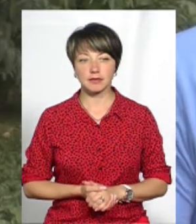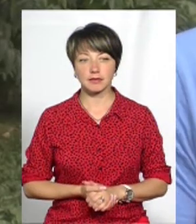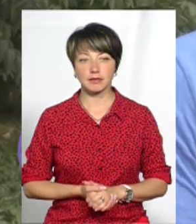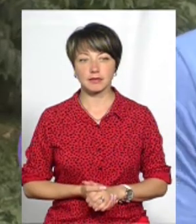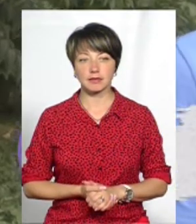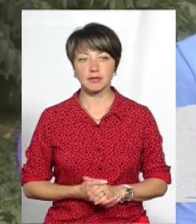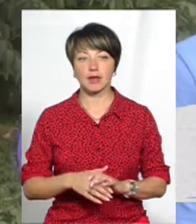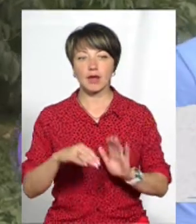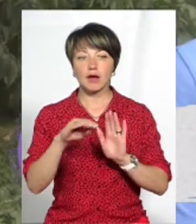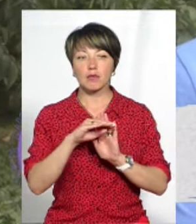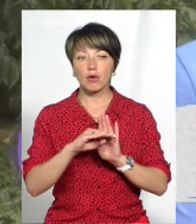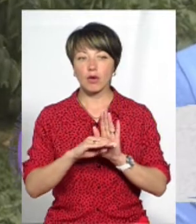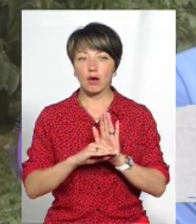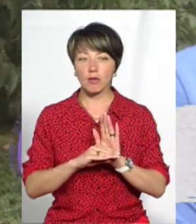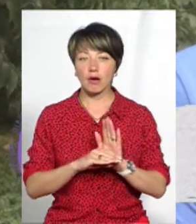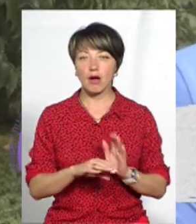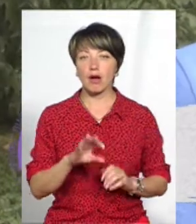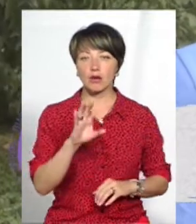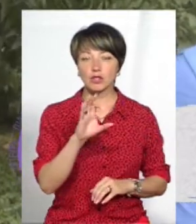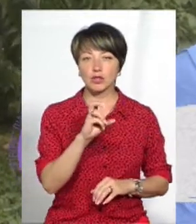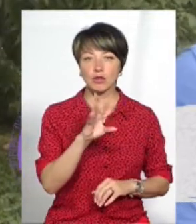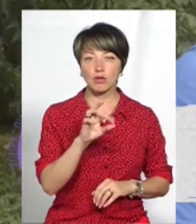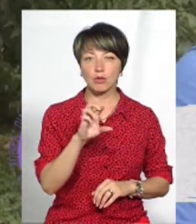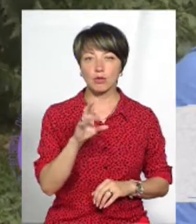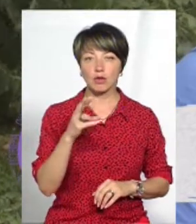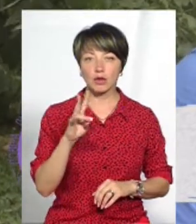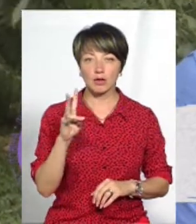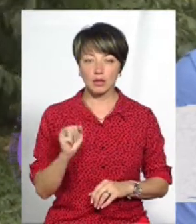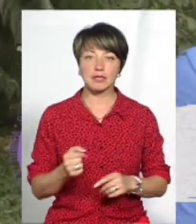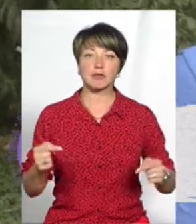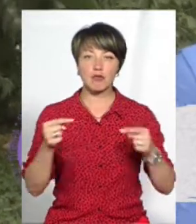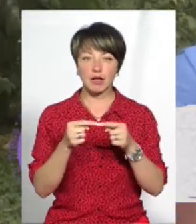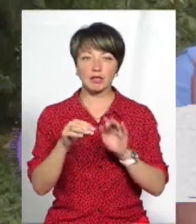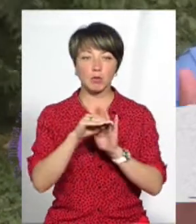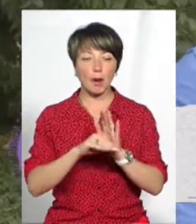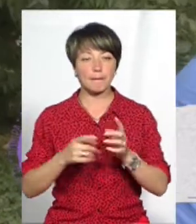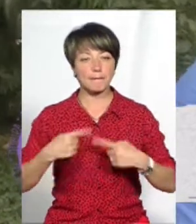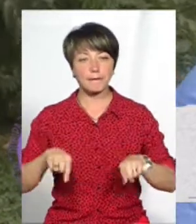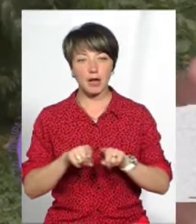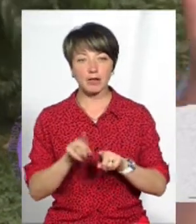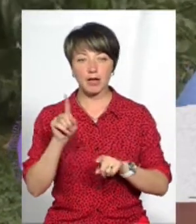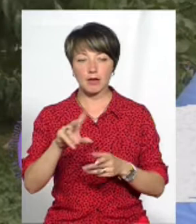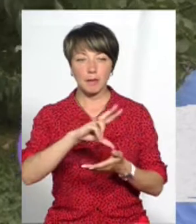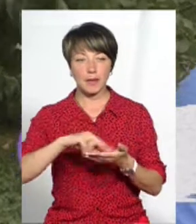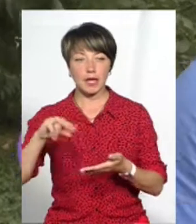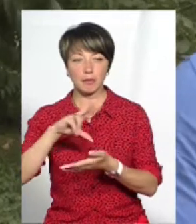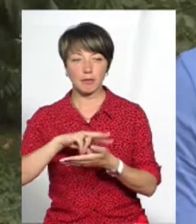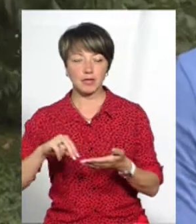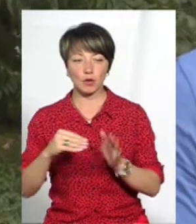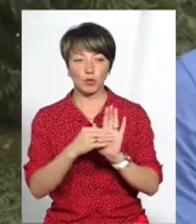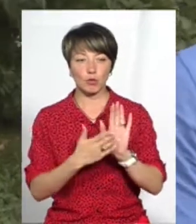Програма Слободяна Олега Феліксовича загалом співпадає з програмою партії. Там навіть переписано